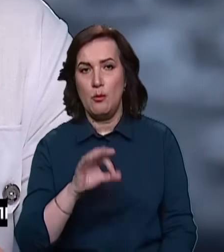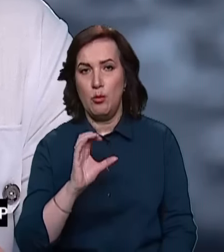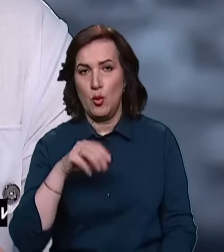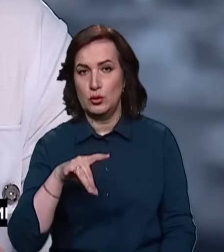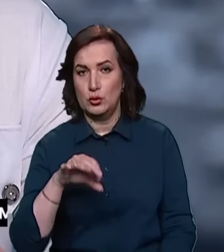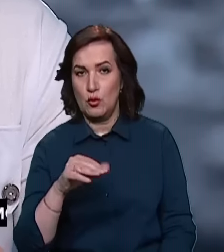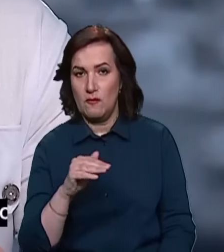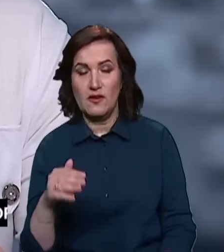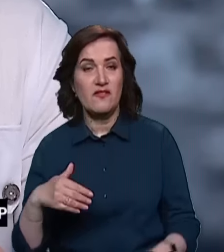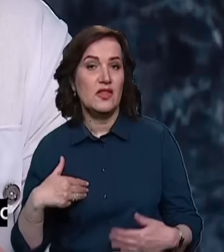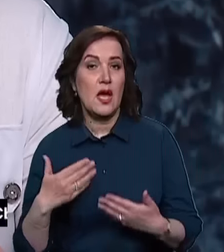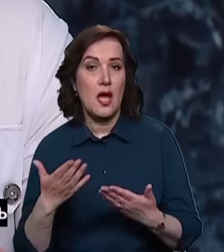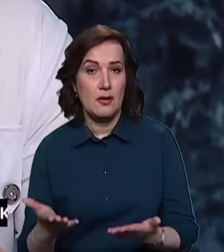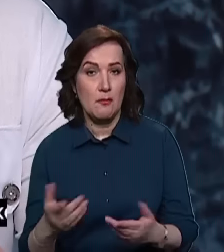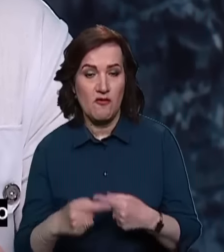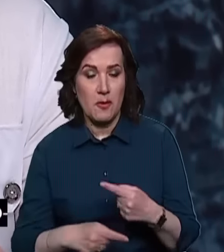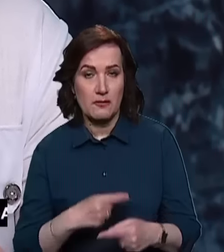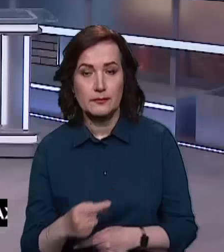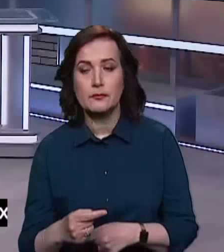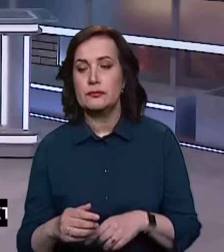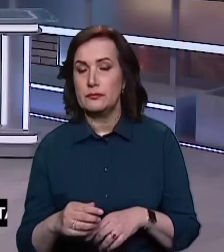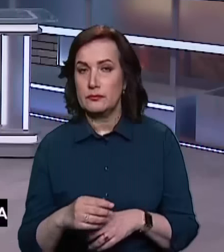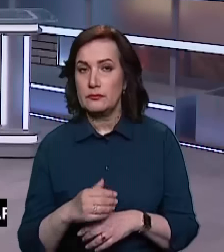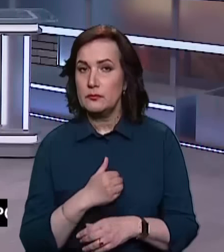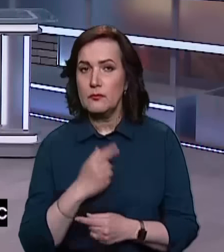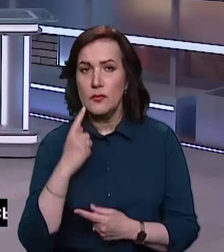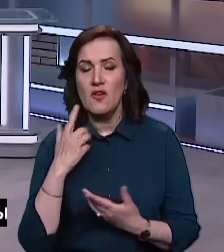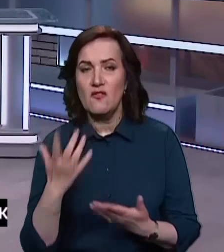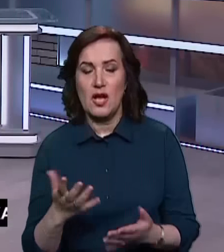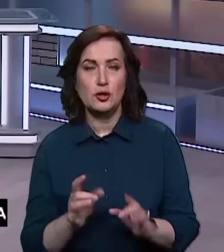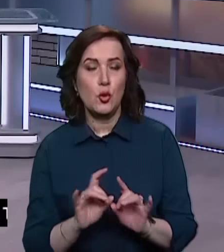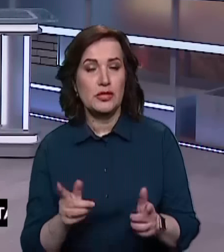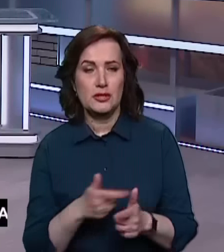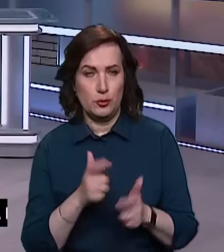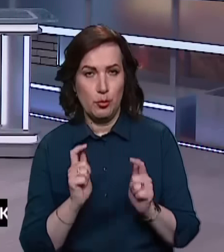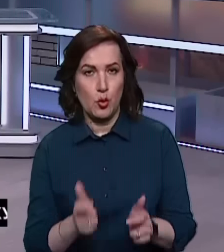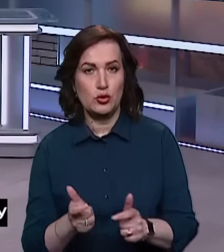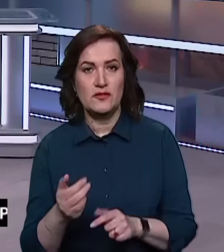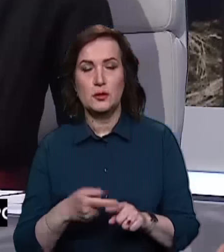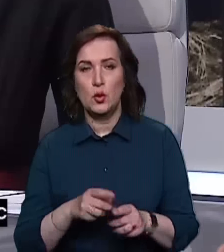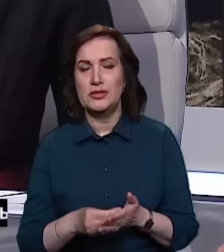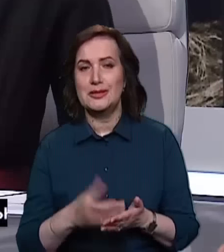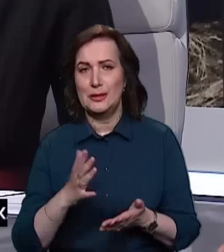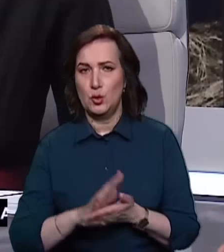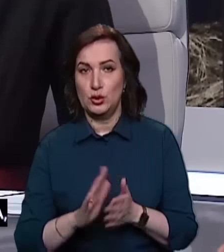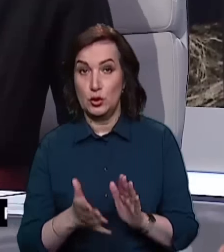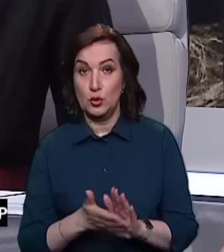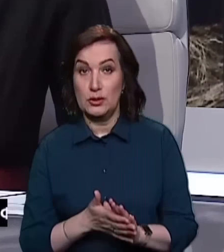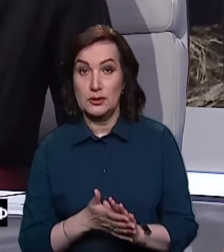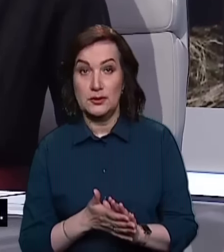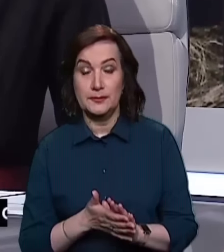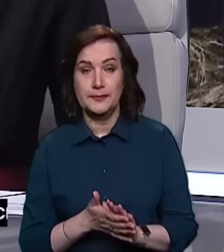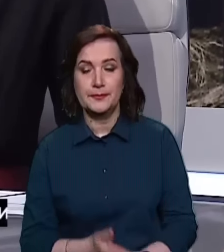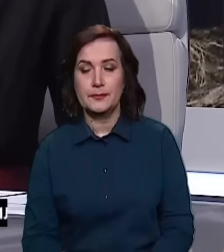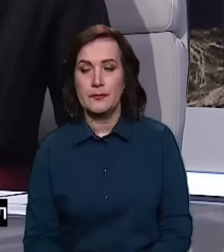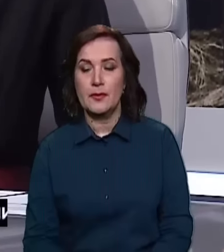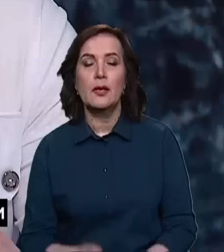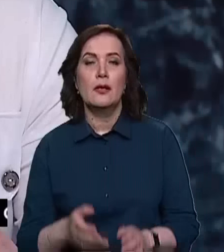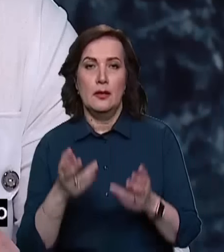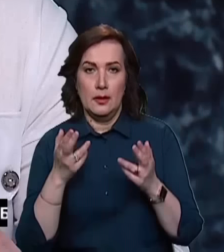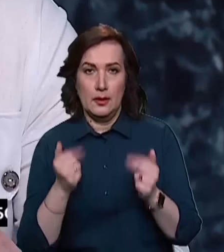вітаємо в марафоні. Хочемо почути ваш коментар. Чи погоджуєтеся з оцінкою ситуації Юрія Федоренка?